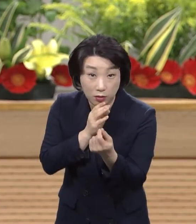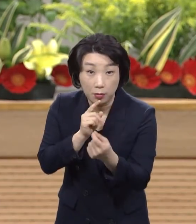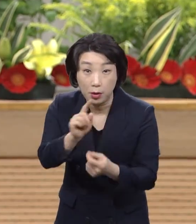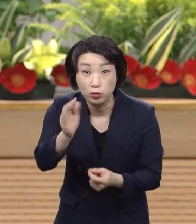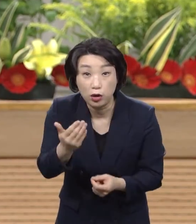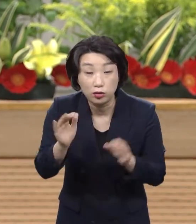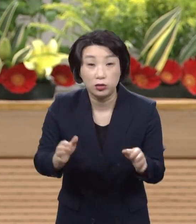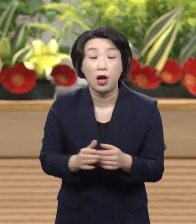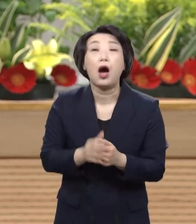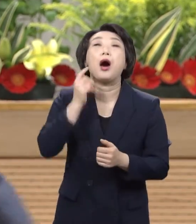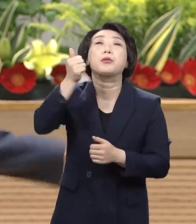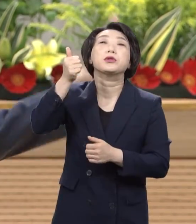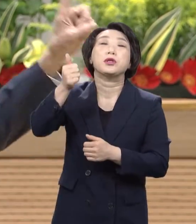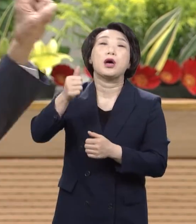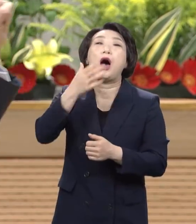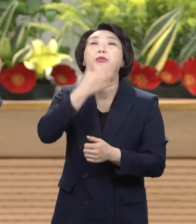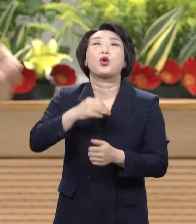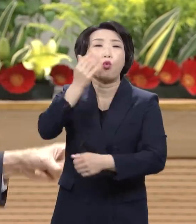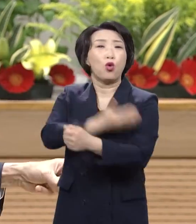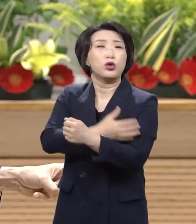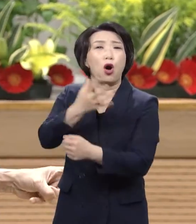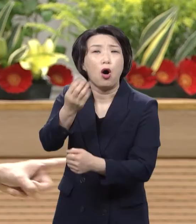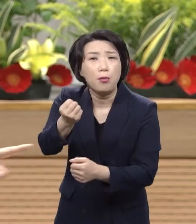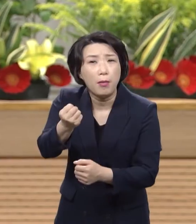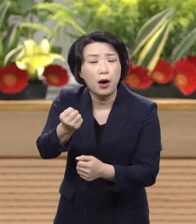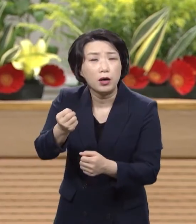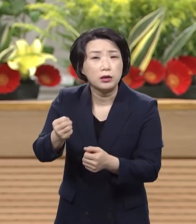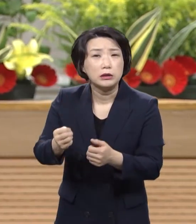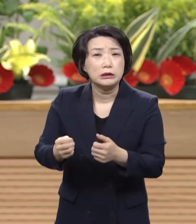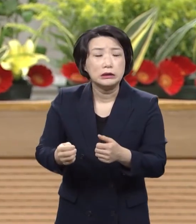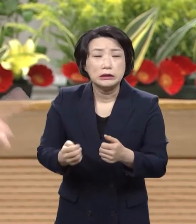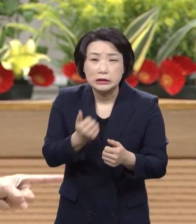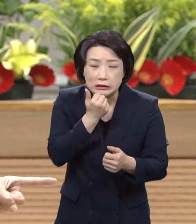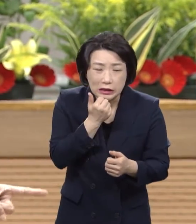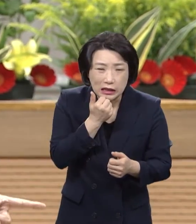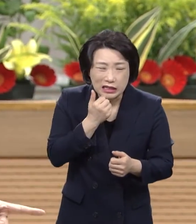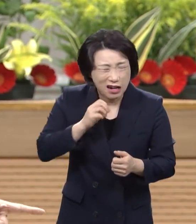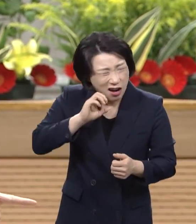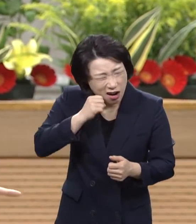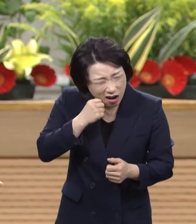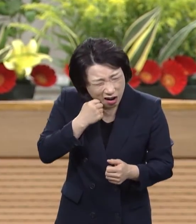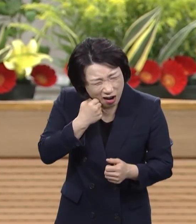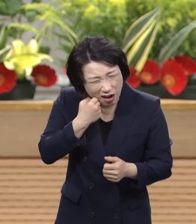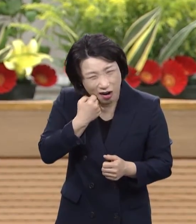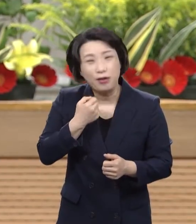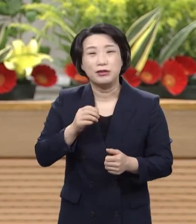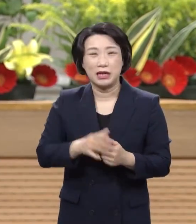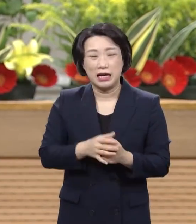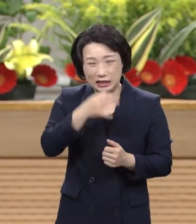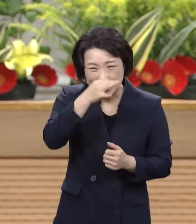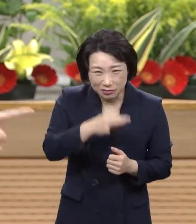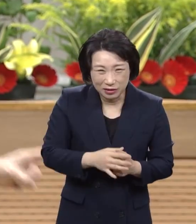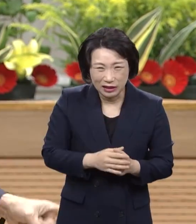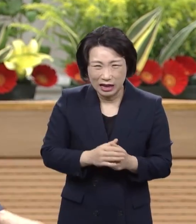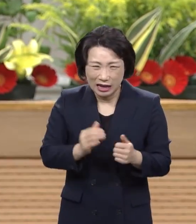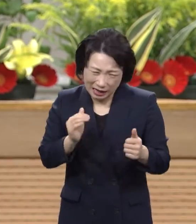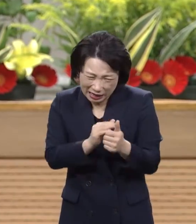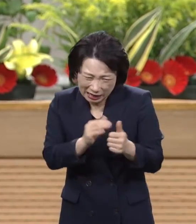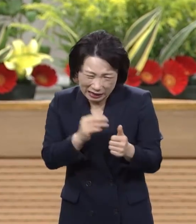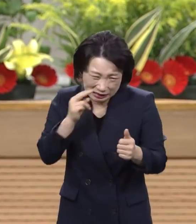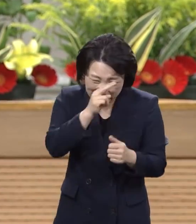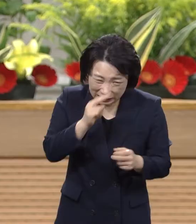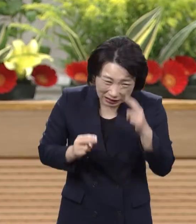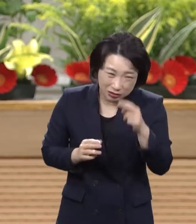아버지 권한이 어느 정도냐? 이삭을 힘들게 하고 괴롭게 하고 항상